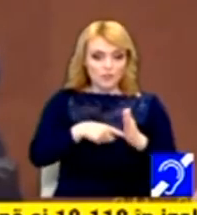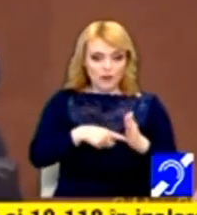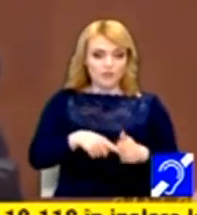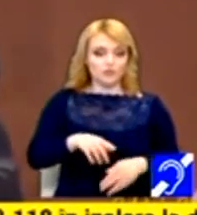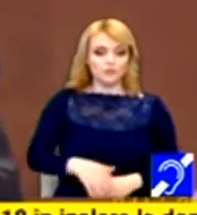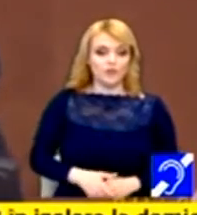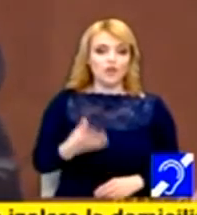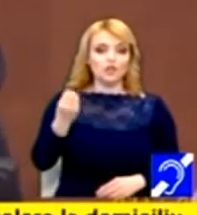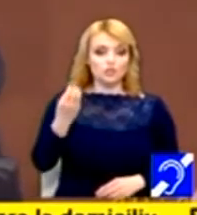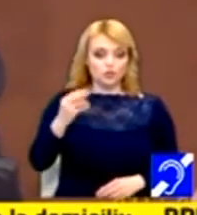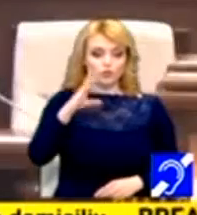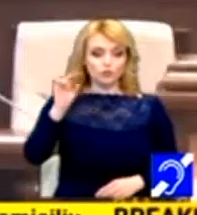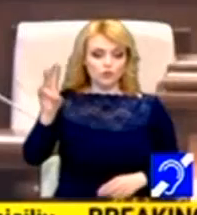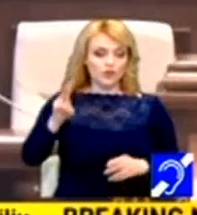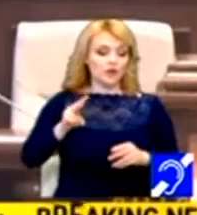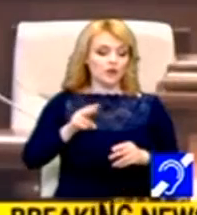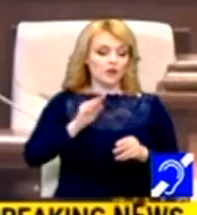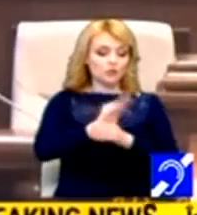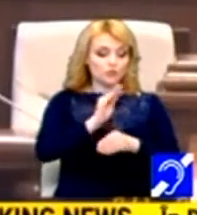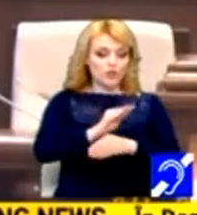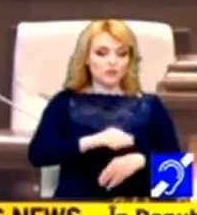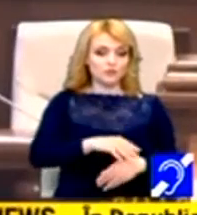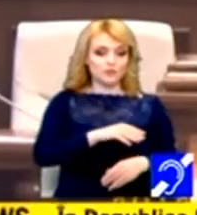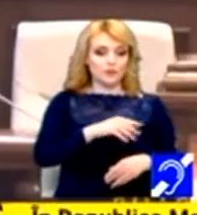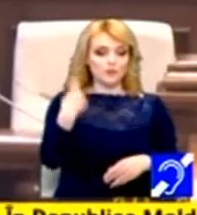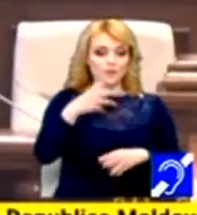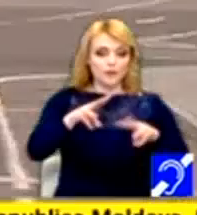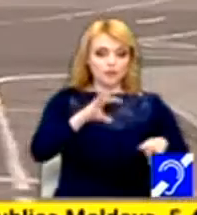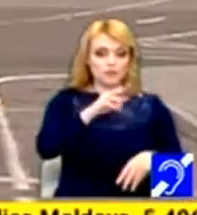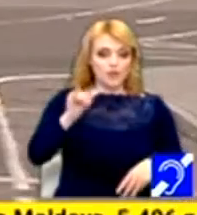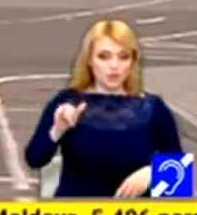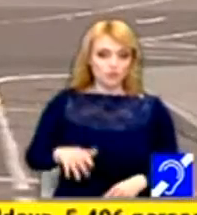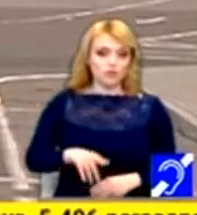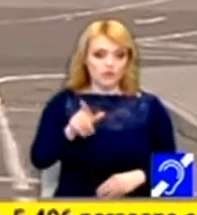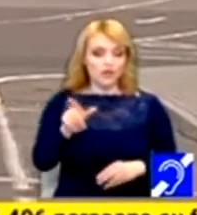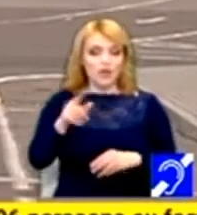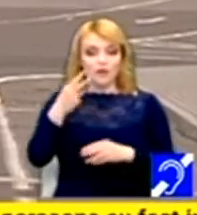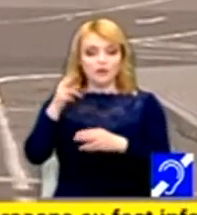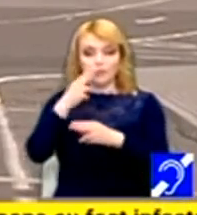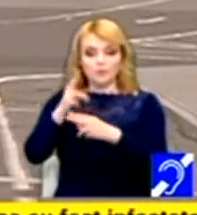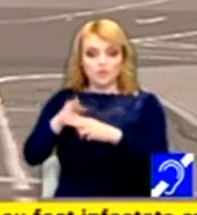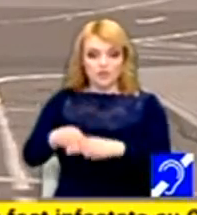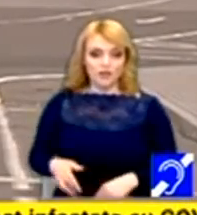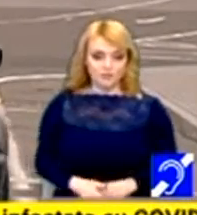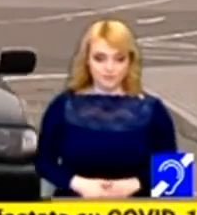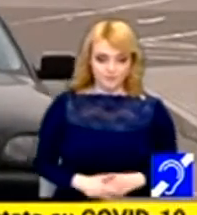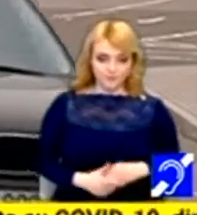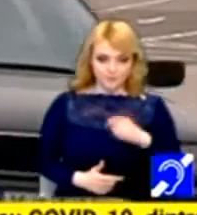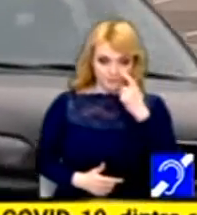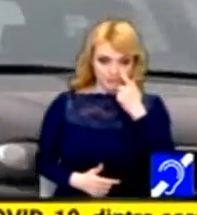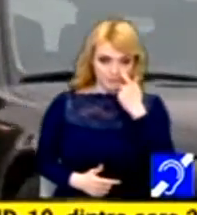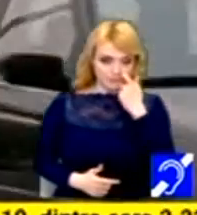acuzat guvernul Sandu că ar fi împiedicat anularea contractului de concesiune, permițând companiei care a preluat aeroportul